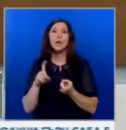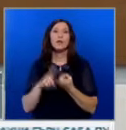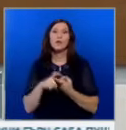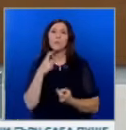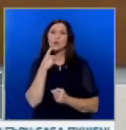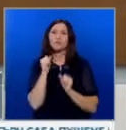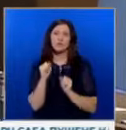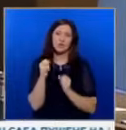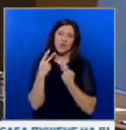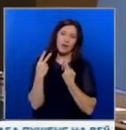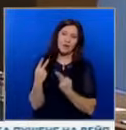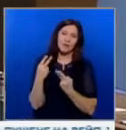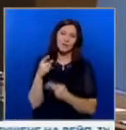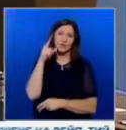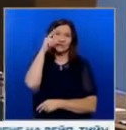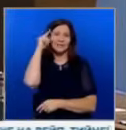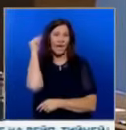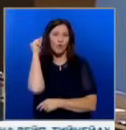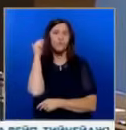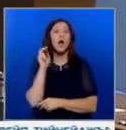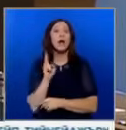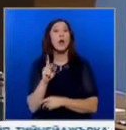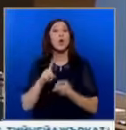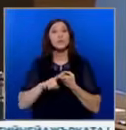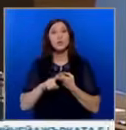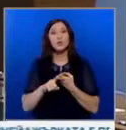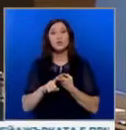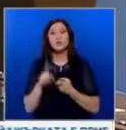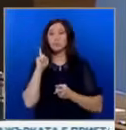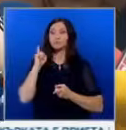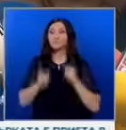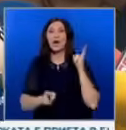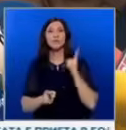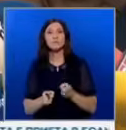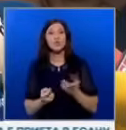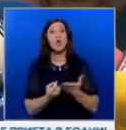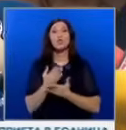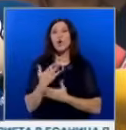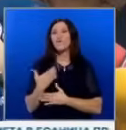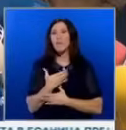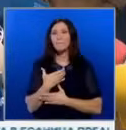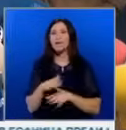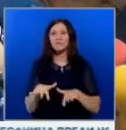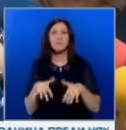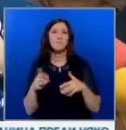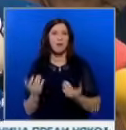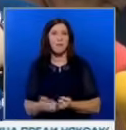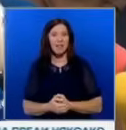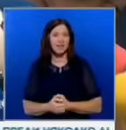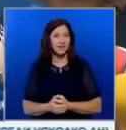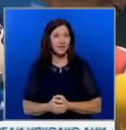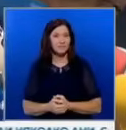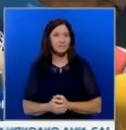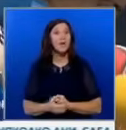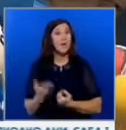Петков стоеше и гледаше с Денков. Как Костадинов се разпорежда. Новия Певски в парламента.